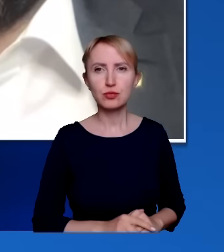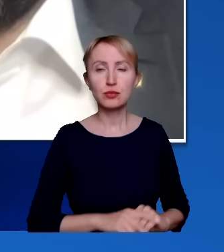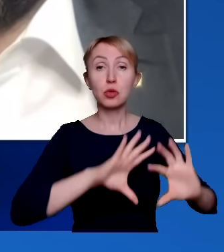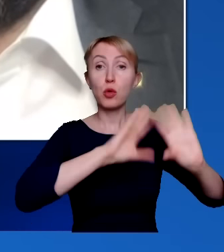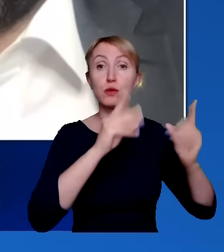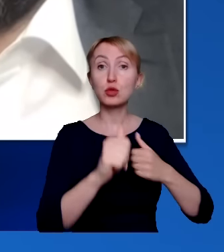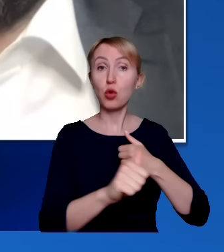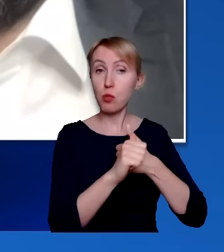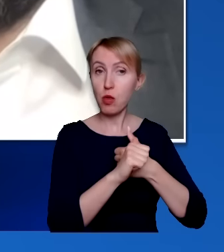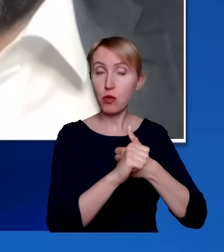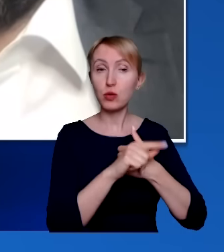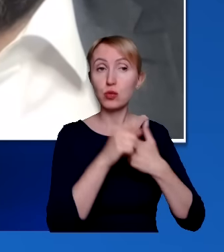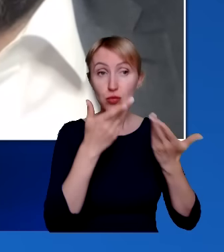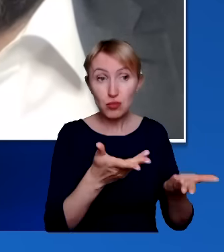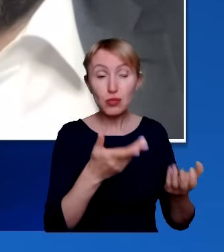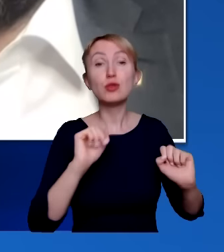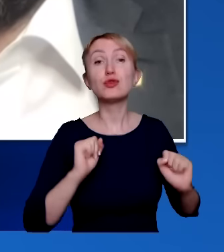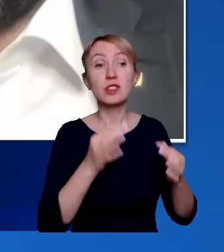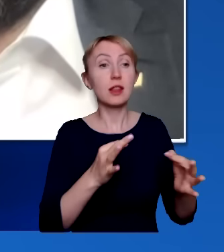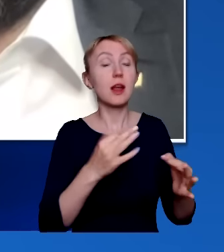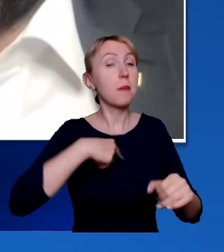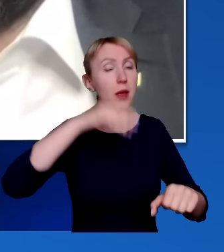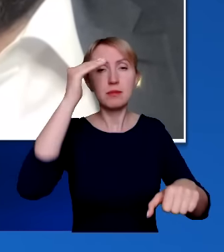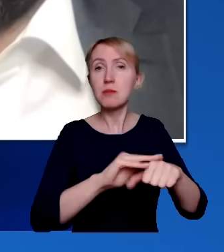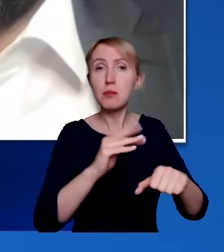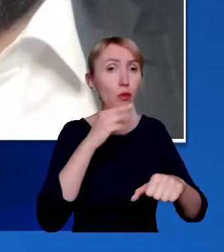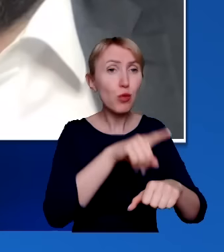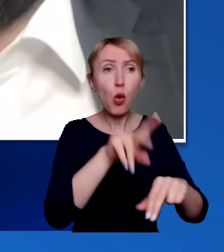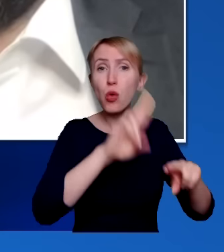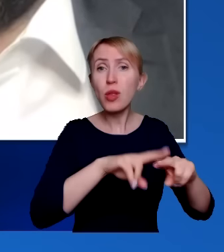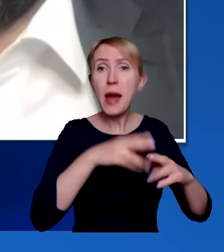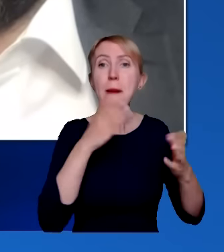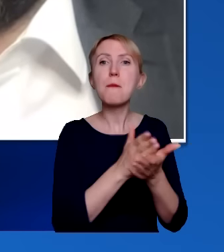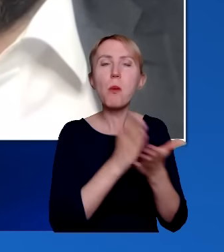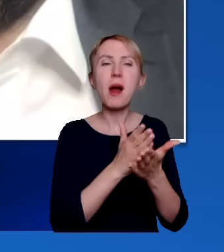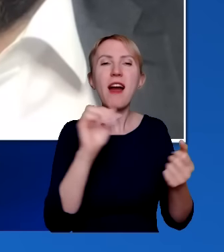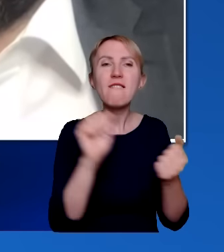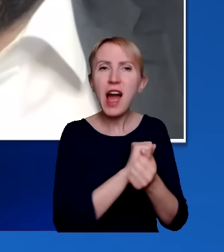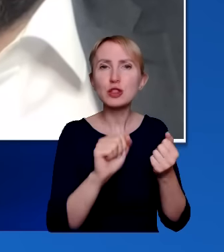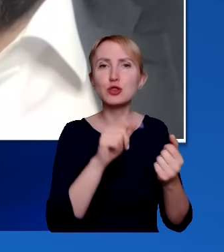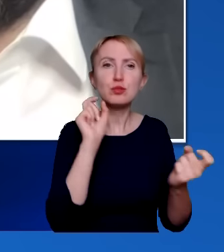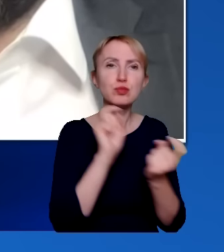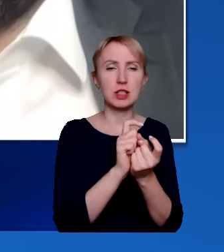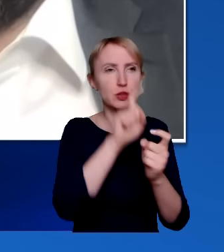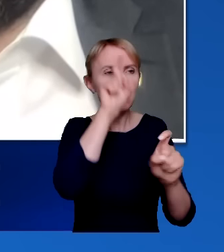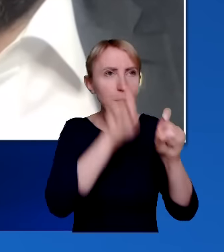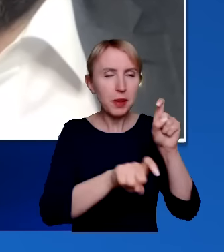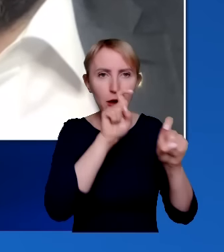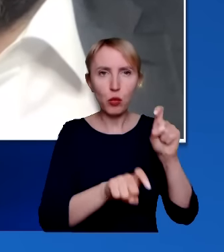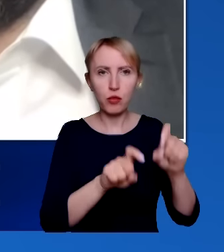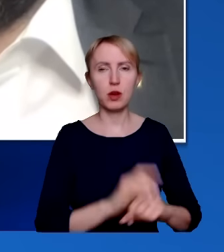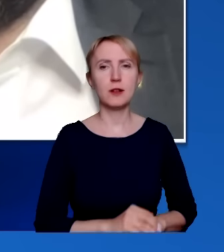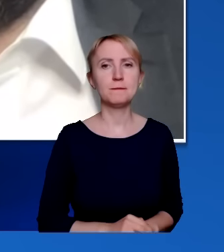to przed czym przestrzegali mówi że to narzędzie pomaga zwalczać szpiegów czy potencjalnych